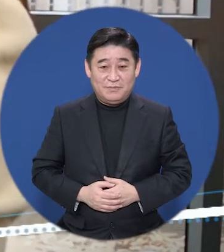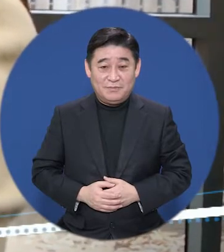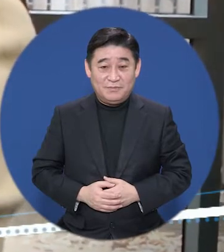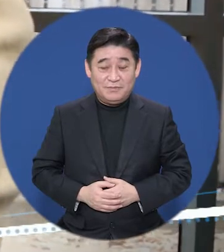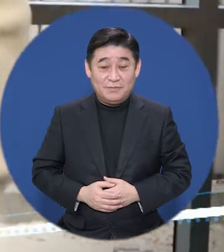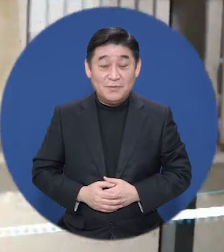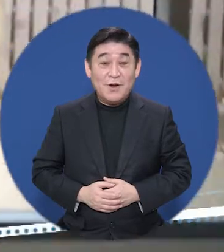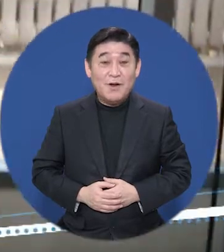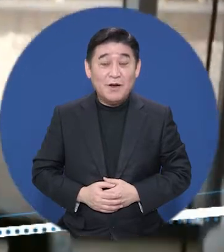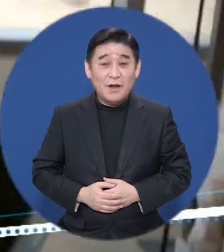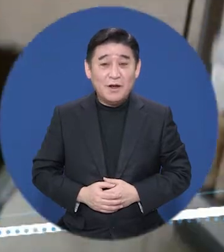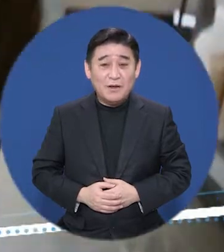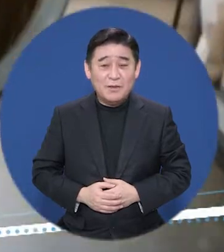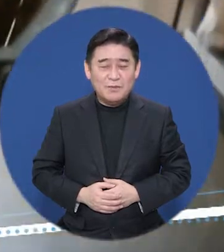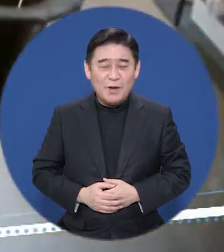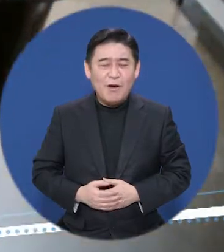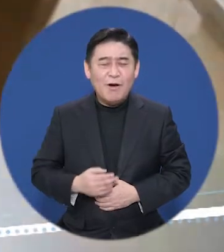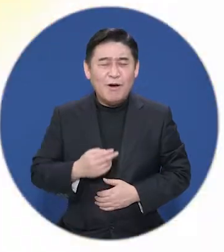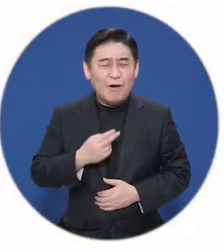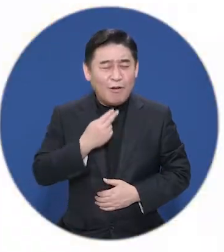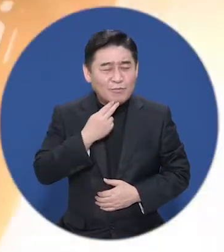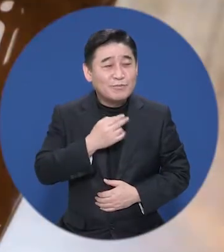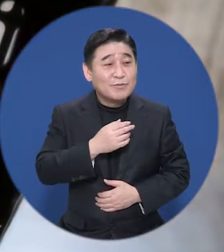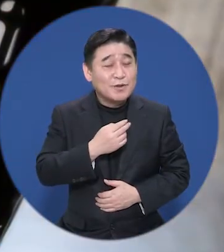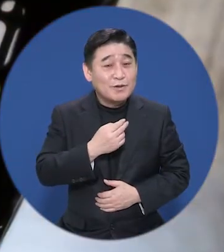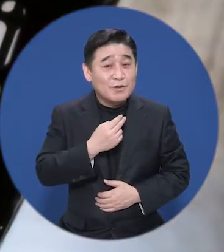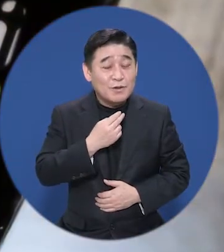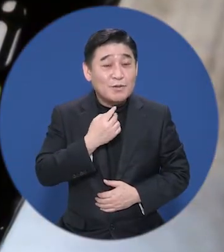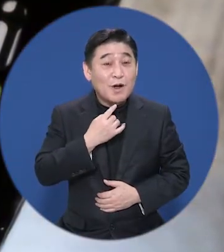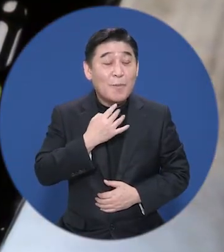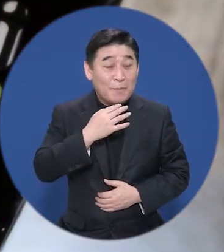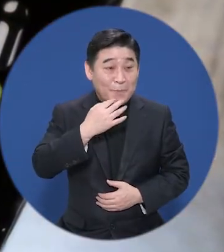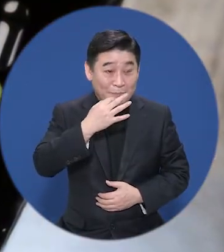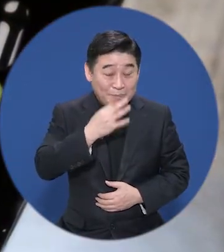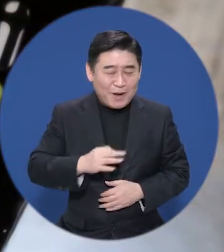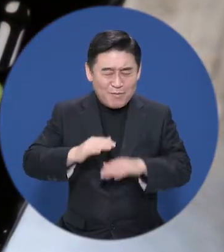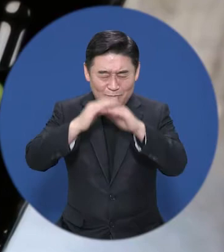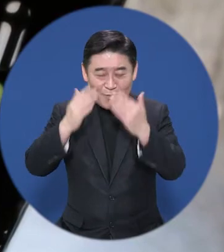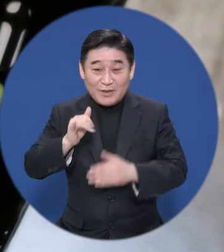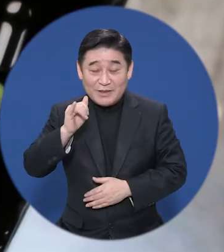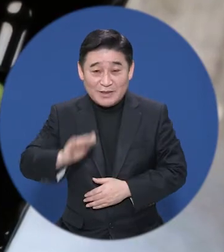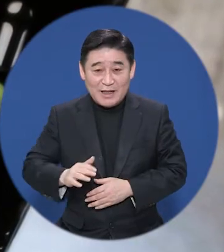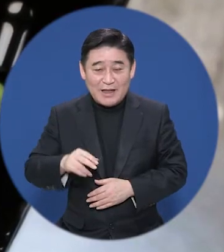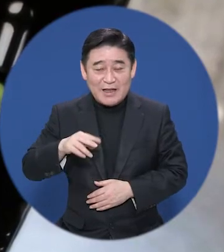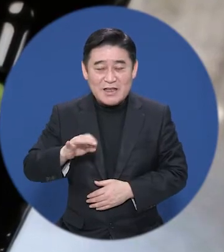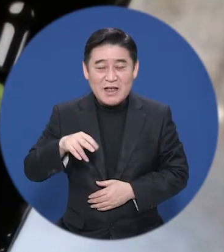없는 것 빼고 다 있다는 상생상회로 지금 찾아갑니다.